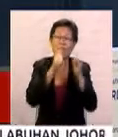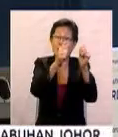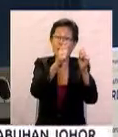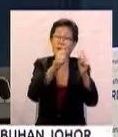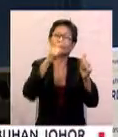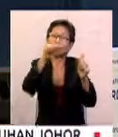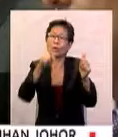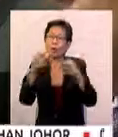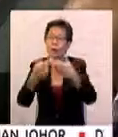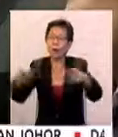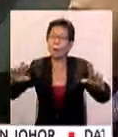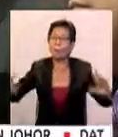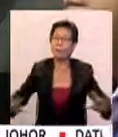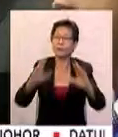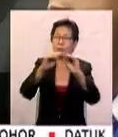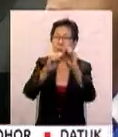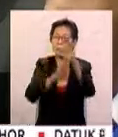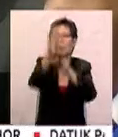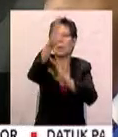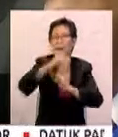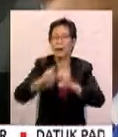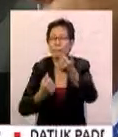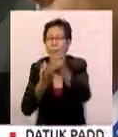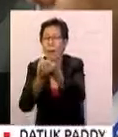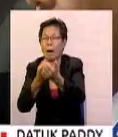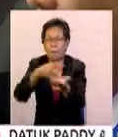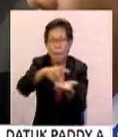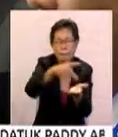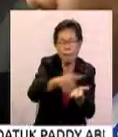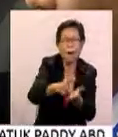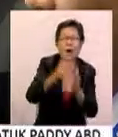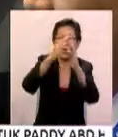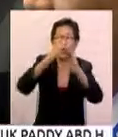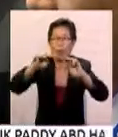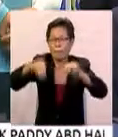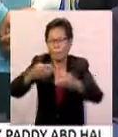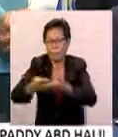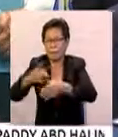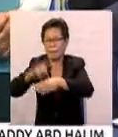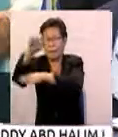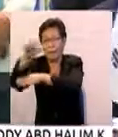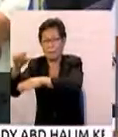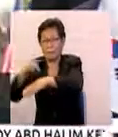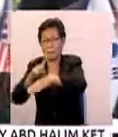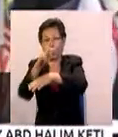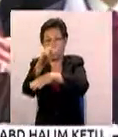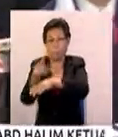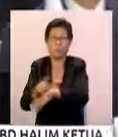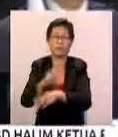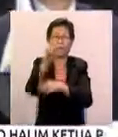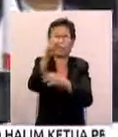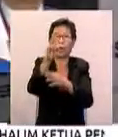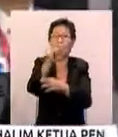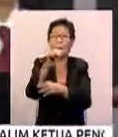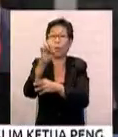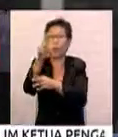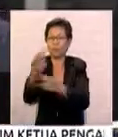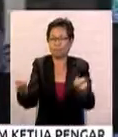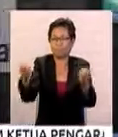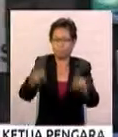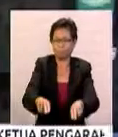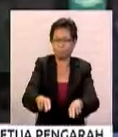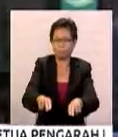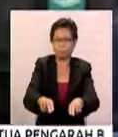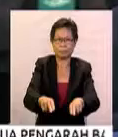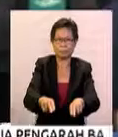Zuraida merasmikan persidangan membina dan membiaya rumah mampu milik di Asia di Ibu Negara. Pada majlis ini, satu memorandum persefahaman